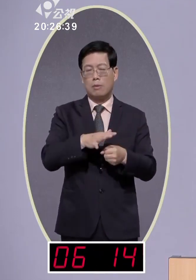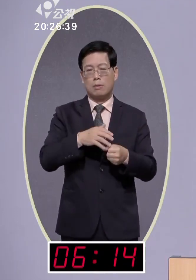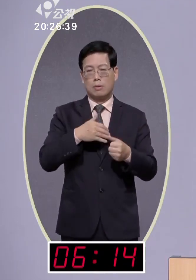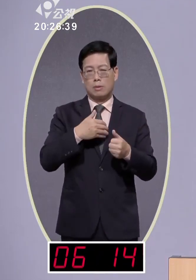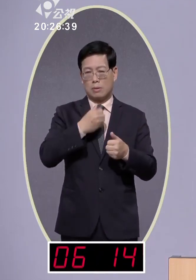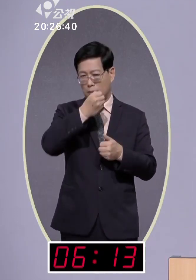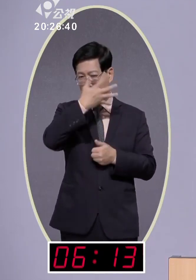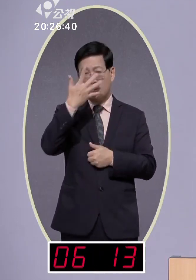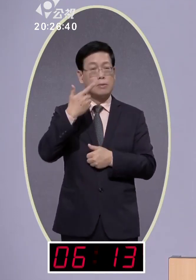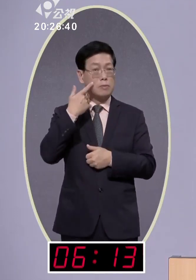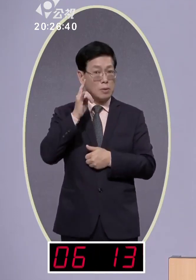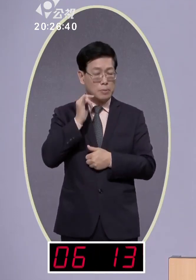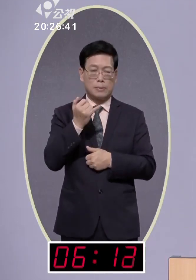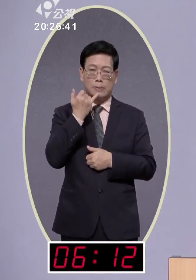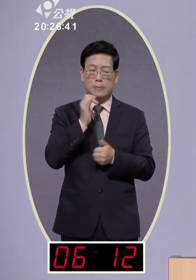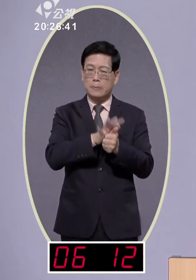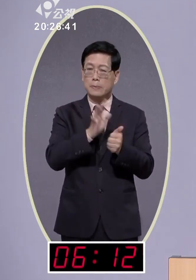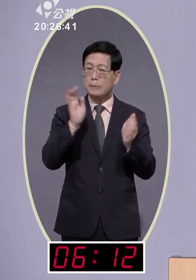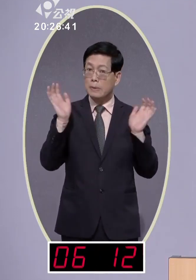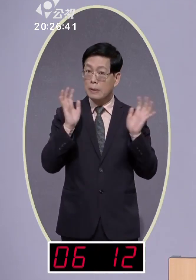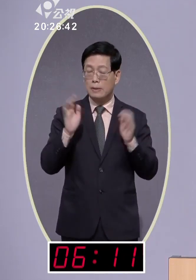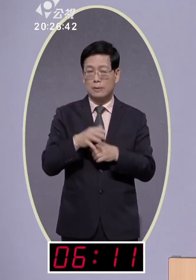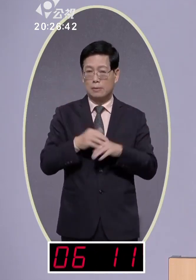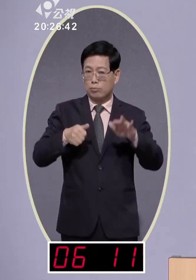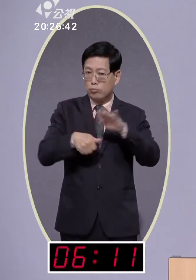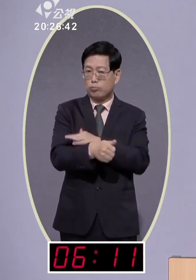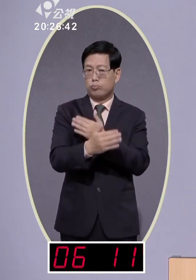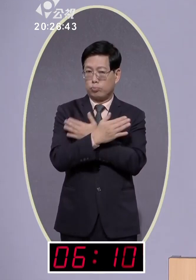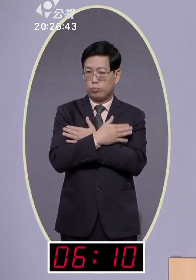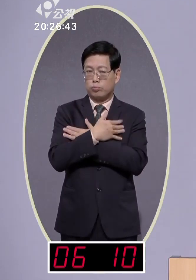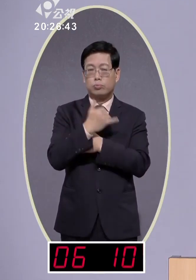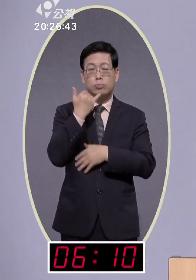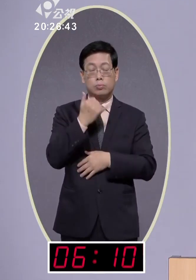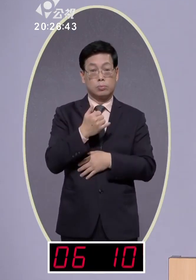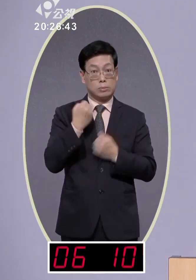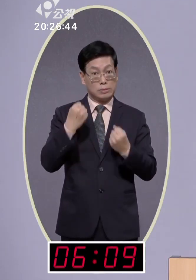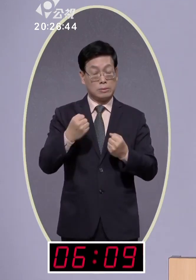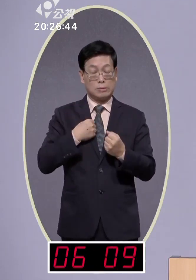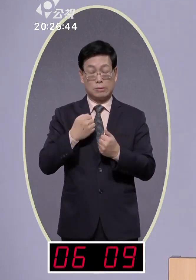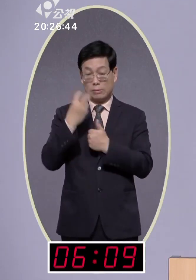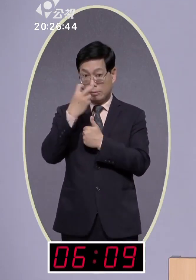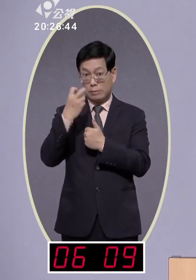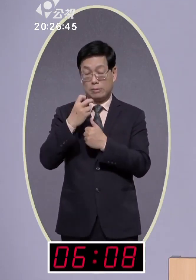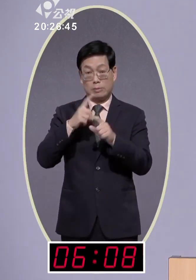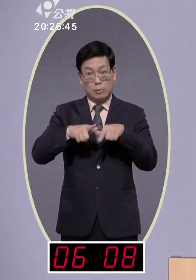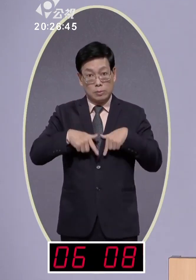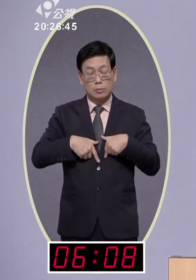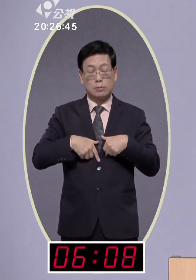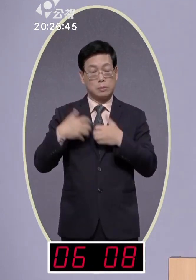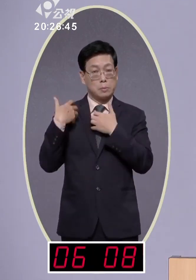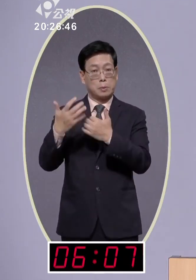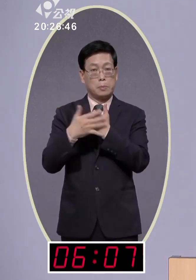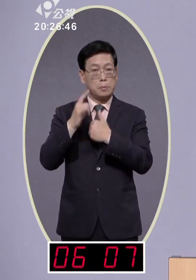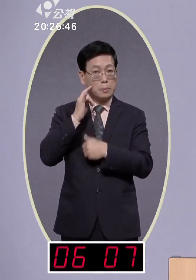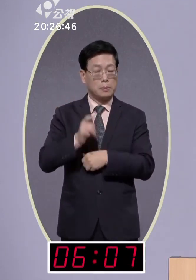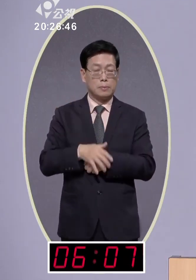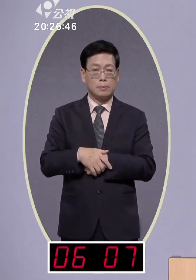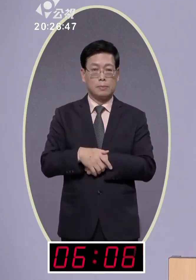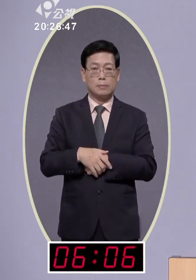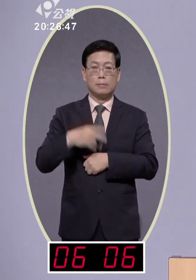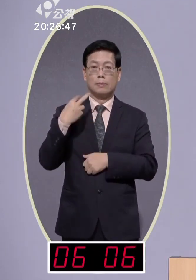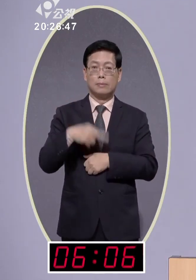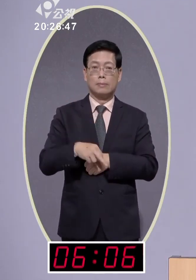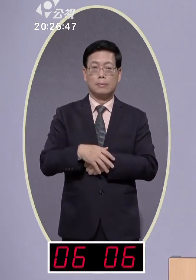年轻的父母，让他们的子女可以进幼儿园，可以在托婴中心可以受到保姆的照顾。同